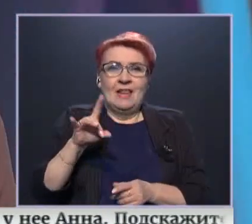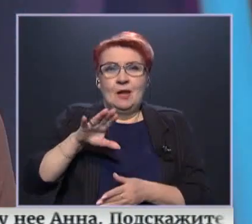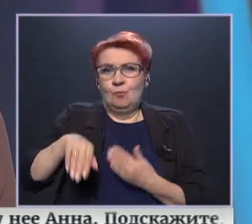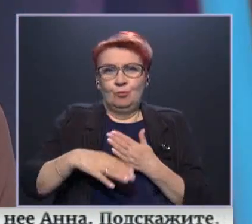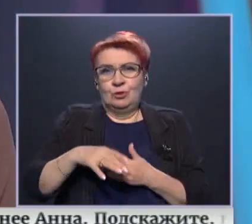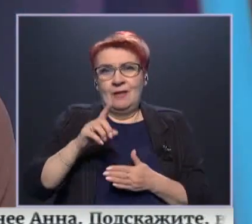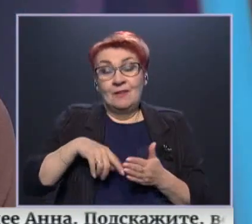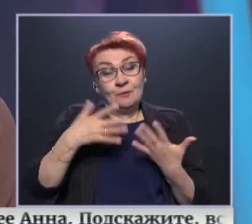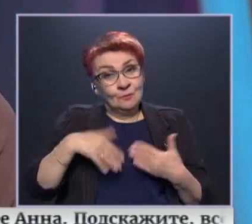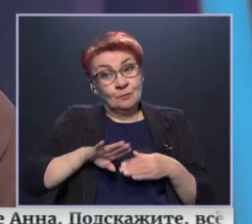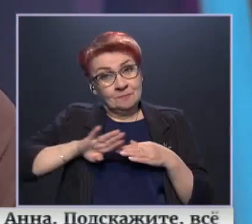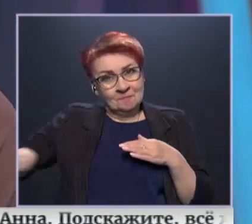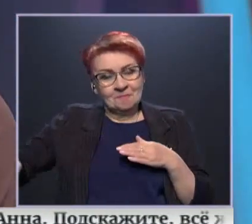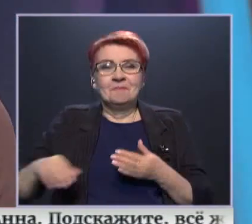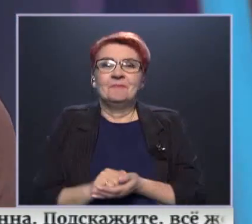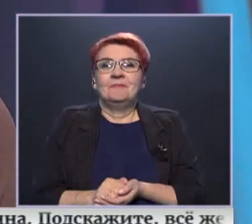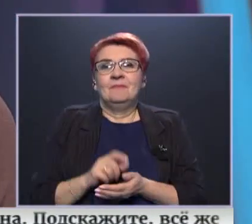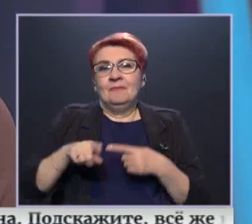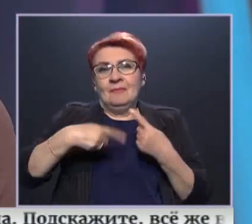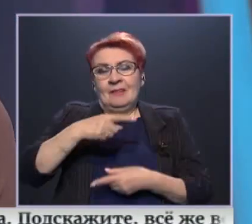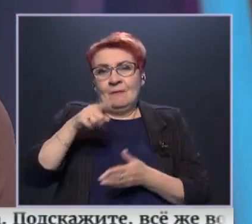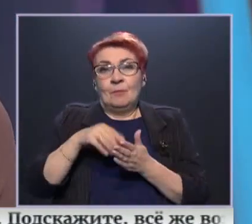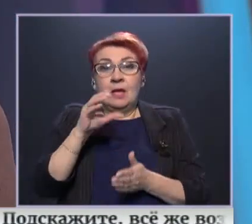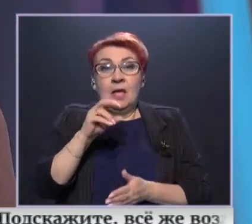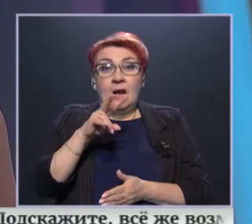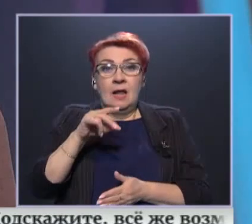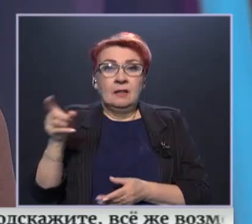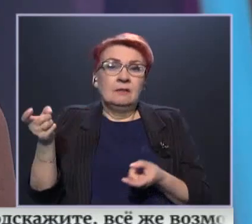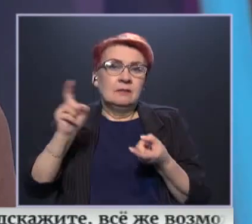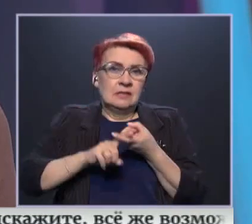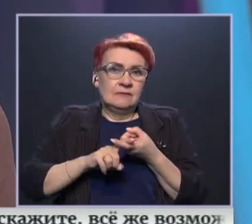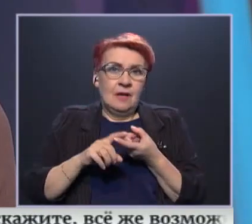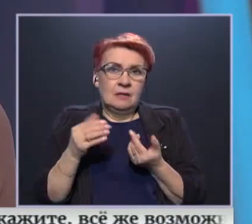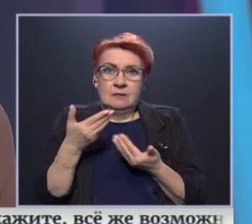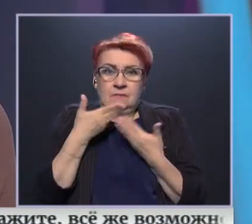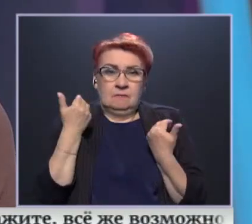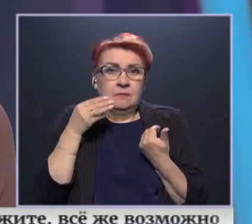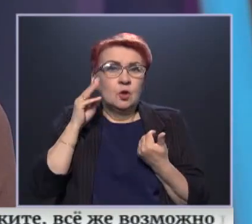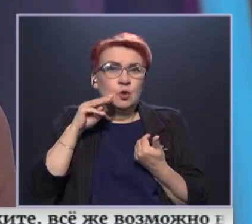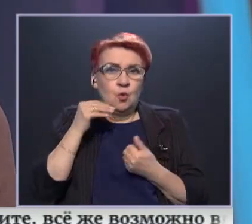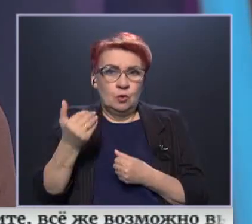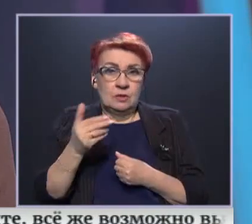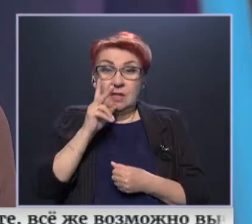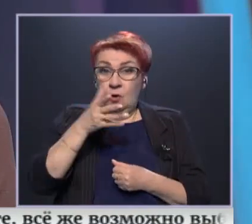Откладываем в сторону. Здравствуйте, батюшка. Меня зовут Елена. У меня потерялась связь с тетушкой. Мы последний раз не общались по телефону